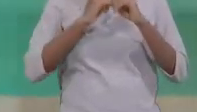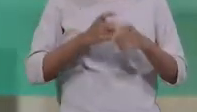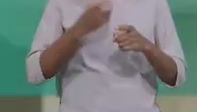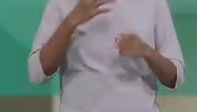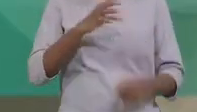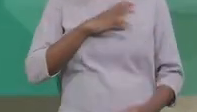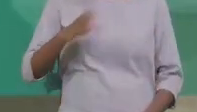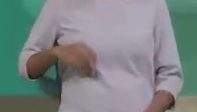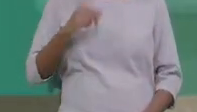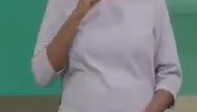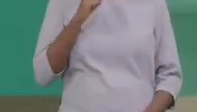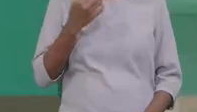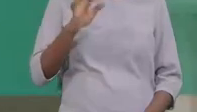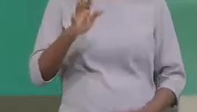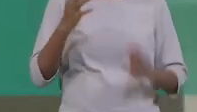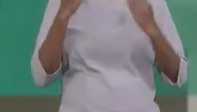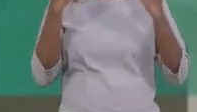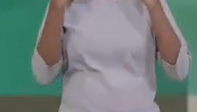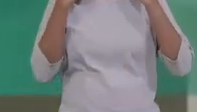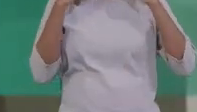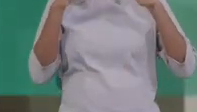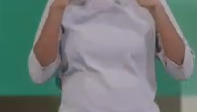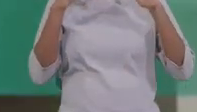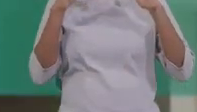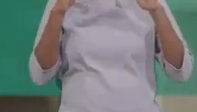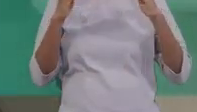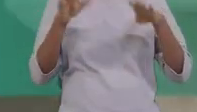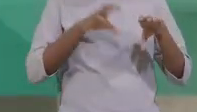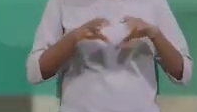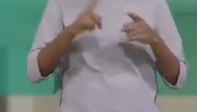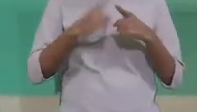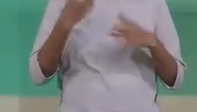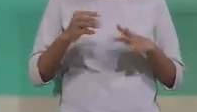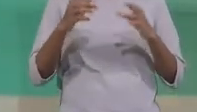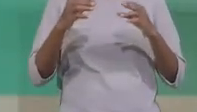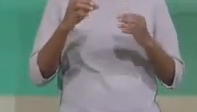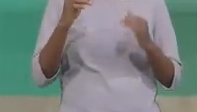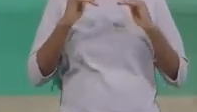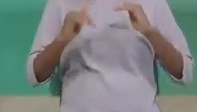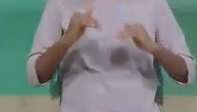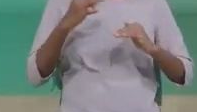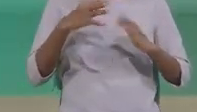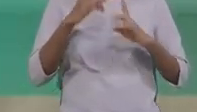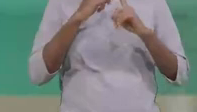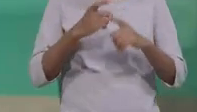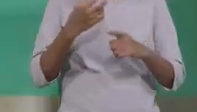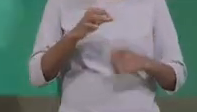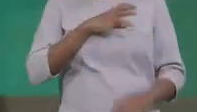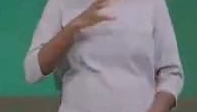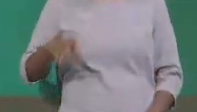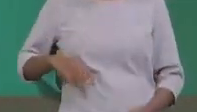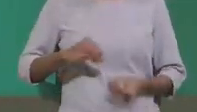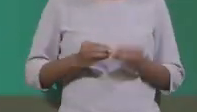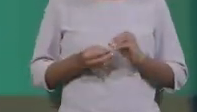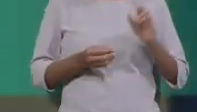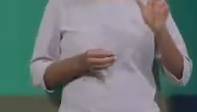selon la mesure du don. Ce n'est pas ta limitation, mais selon la mesure du don de Christ. Troisièmement, il nous